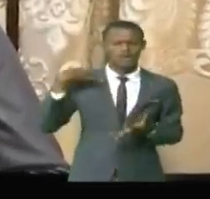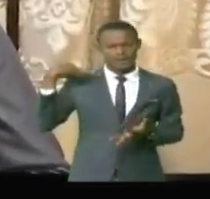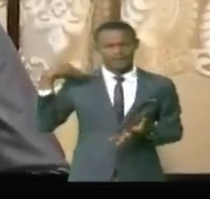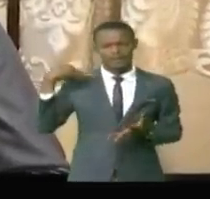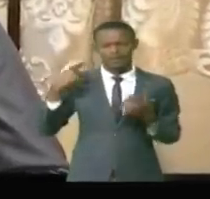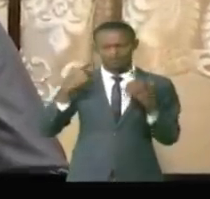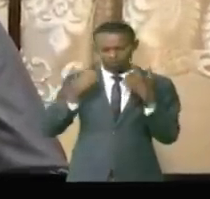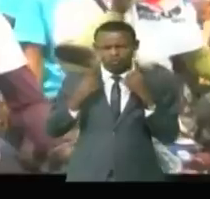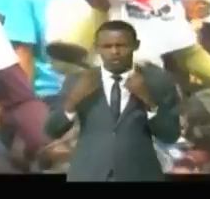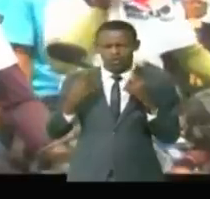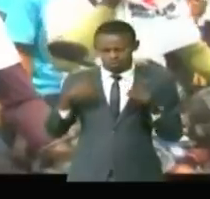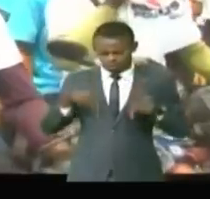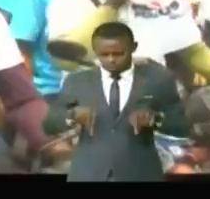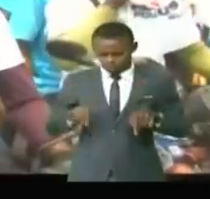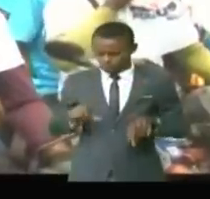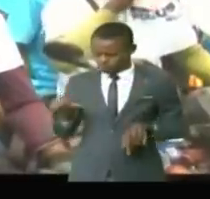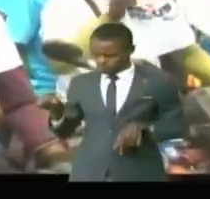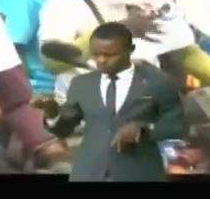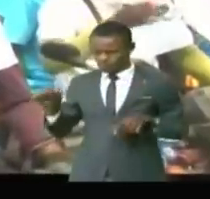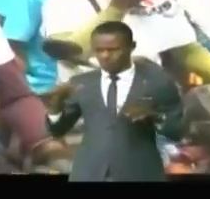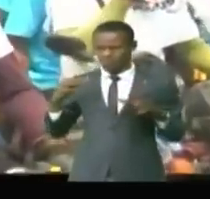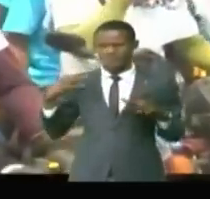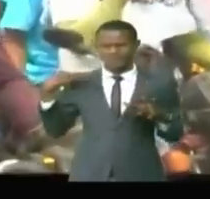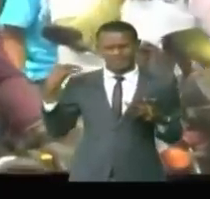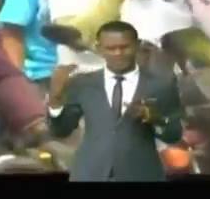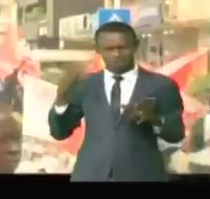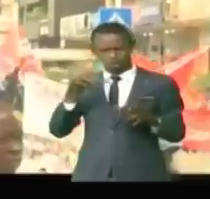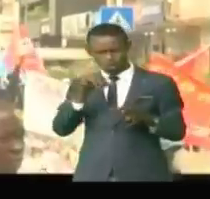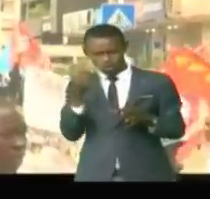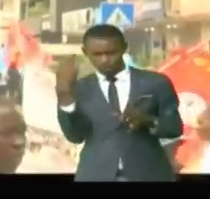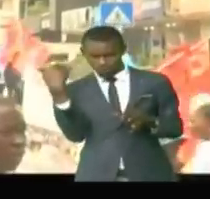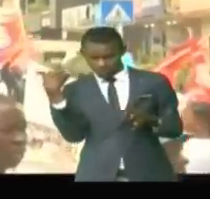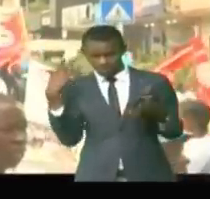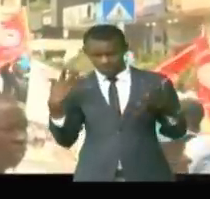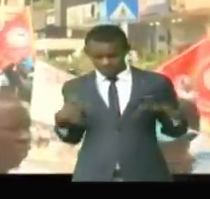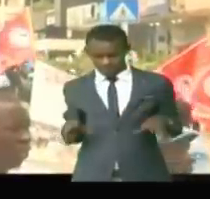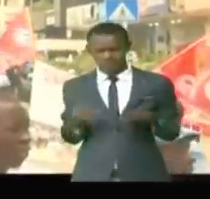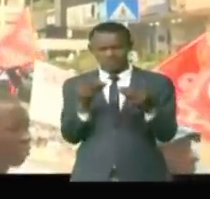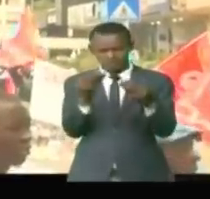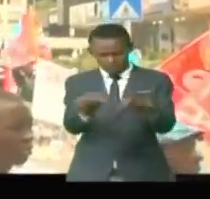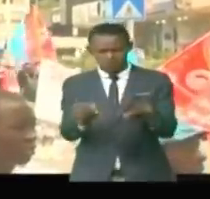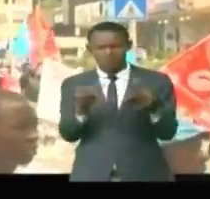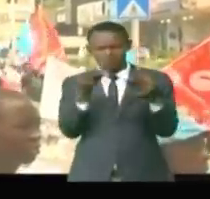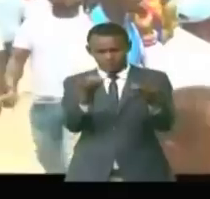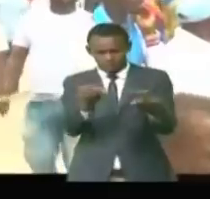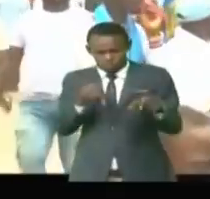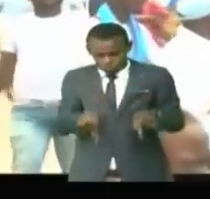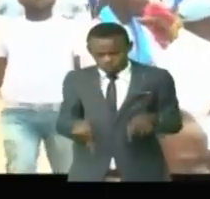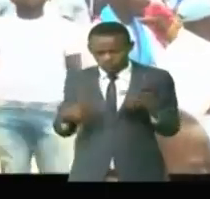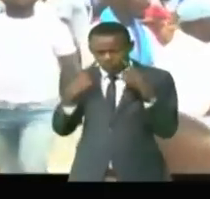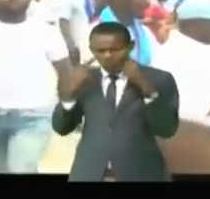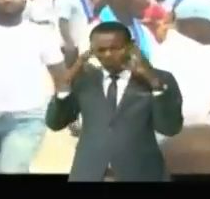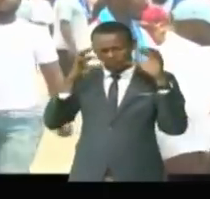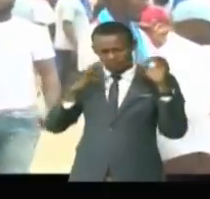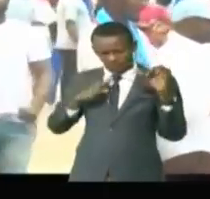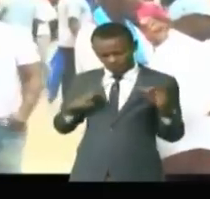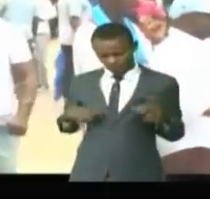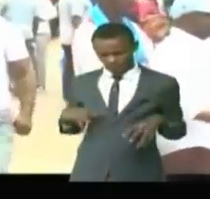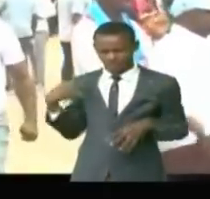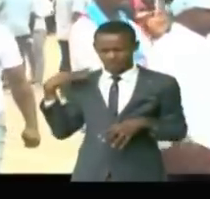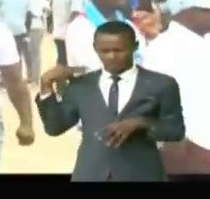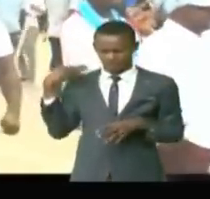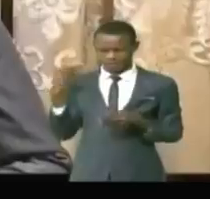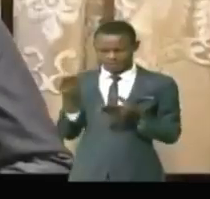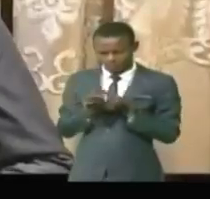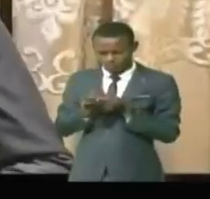le président Félix Tshisekedi vient de déposer sa candidature. Et nous osons croire que pendant la campagne électorale, comme je ne cesse de le répéter